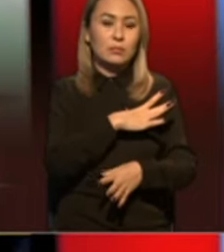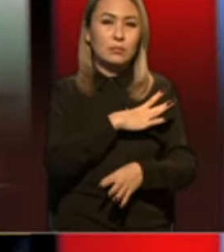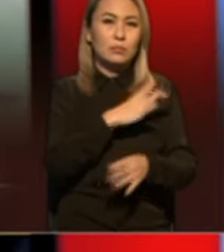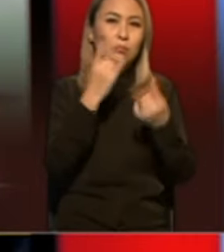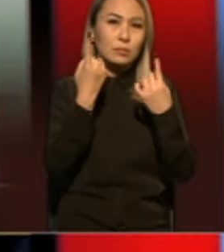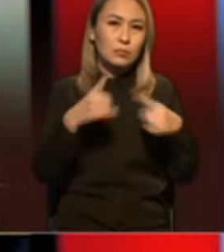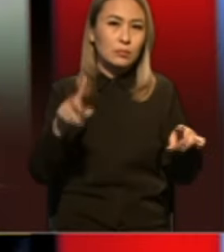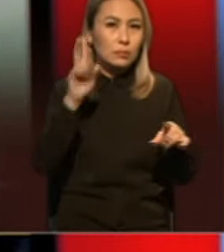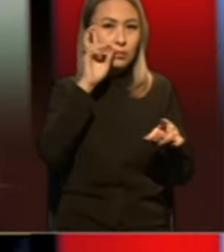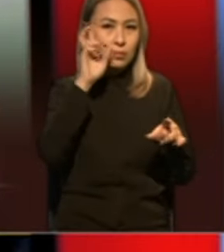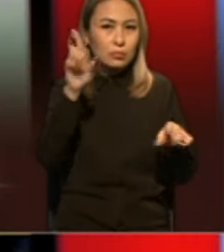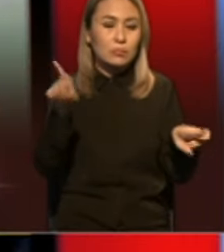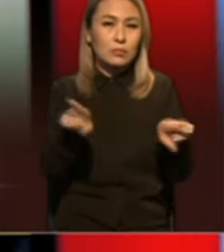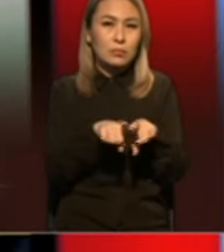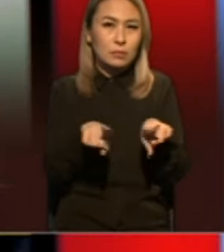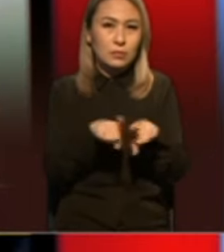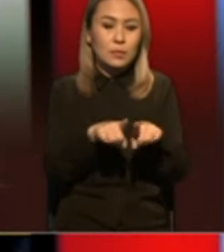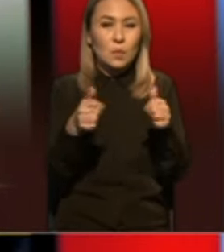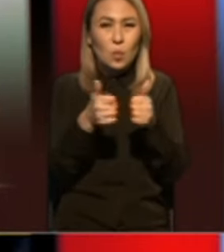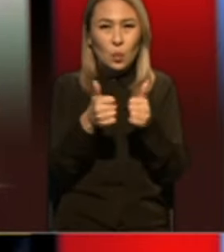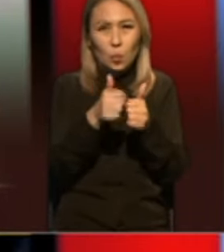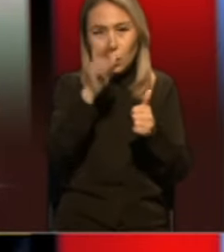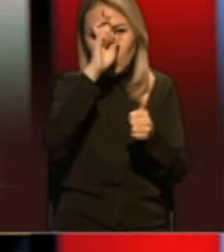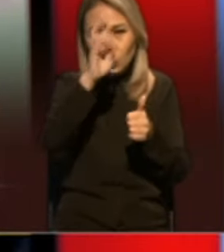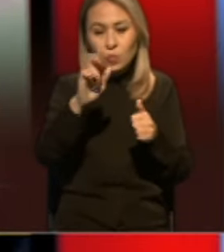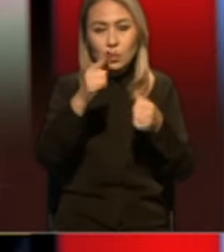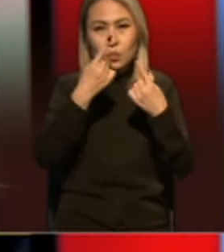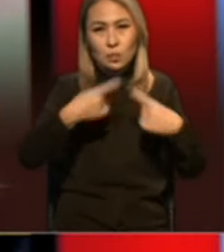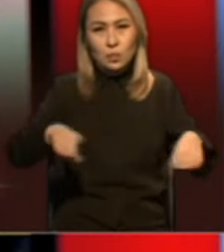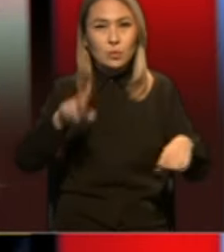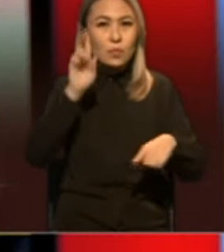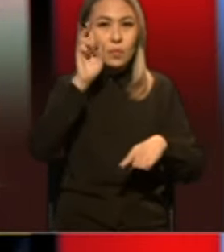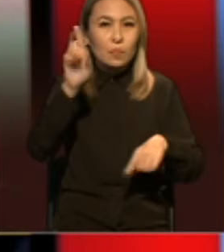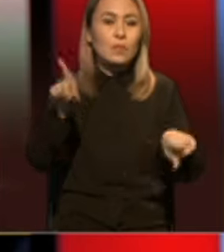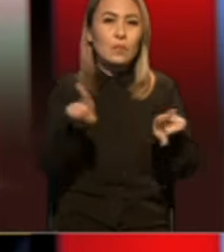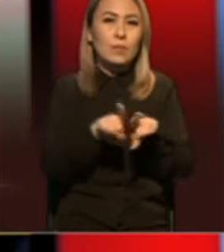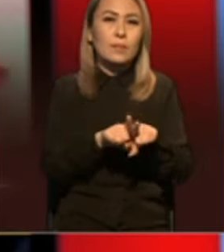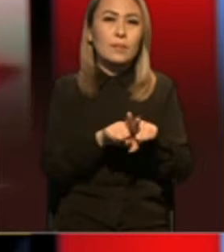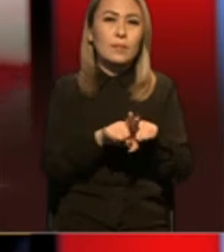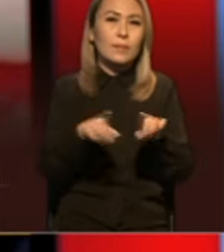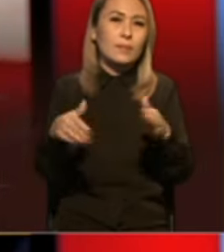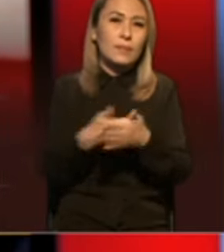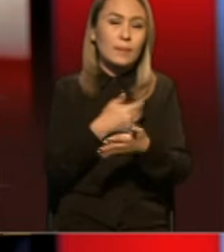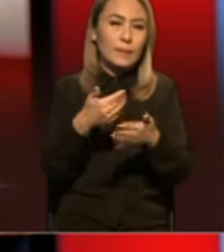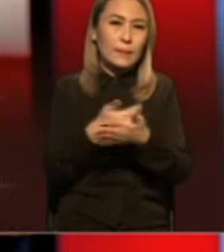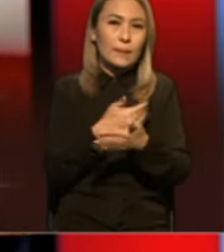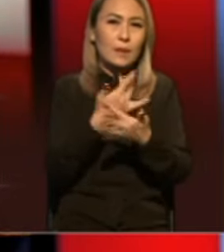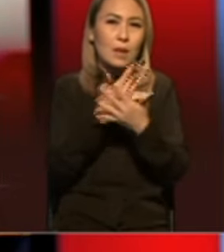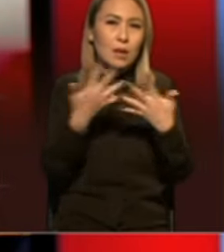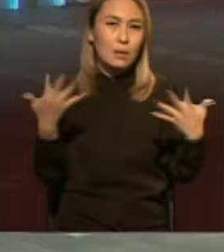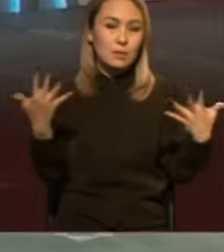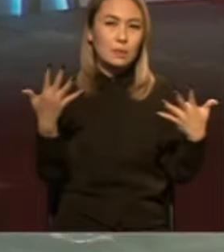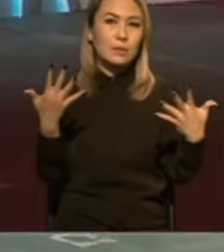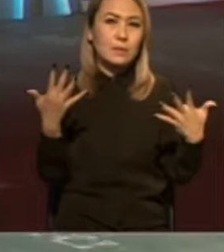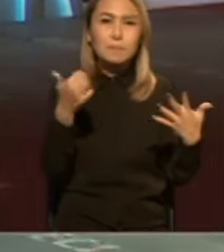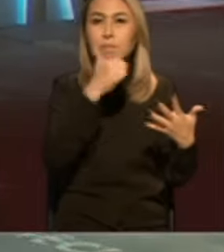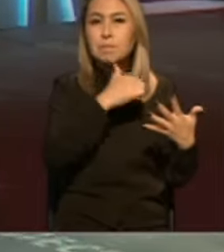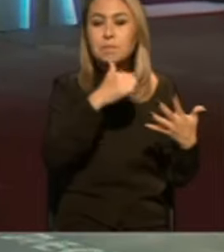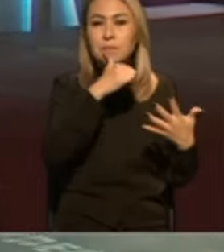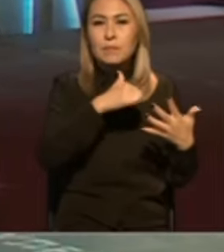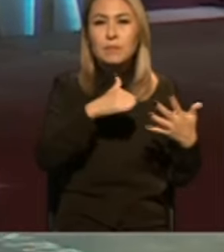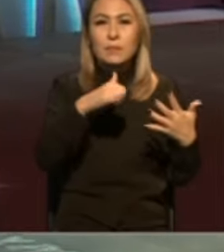басқа мемлекеттерде, біздің көршілес мемлекеттерде, басқа мемлекеттерде осы жаңалыққа әртүрлі сыни